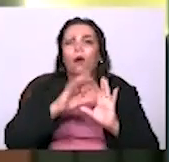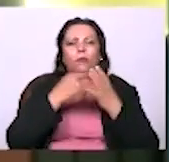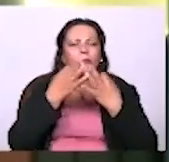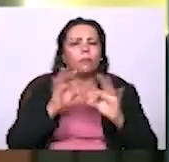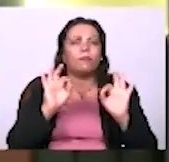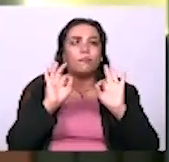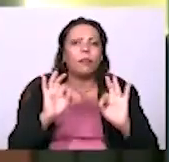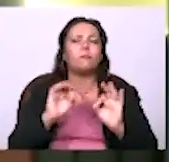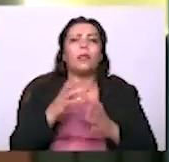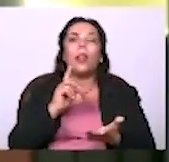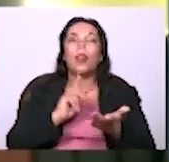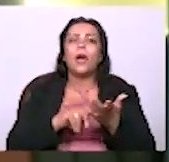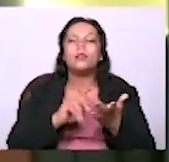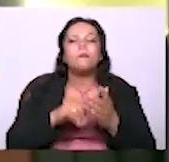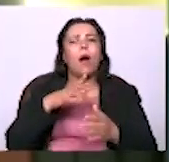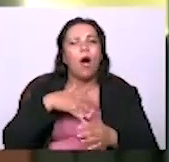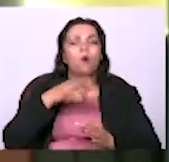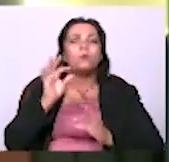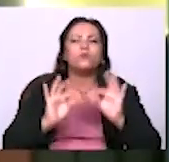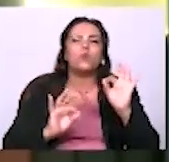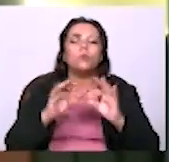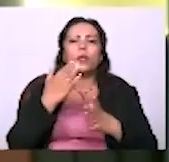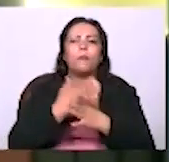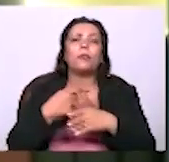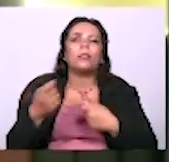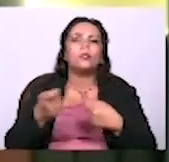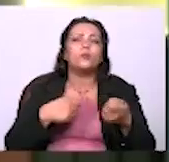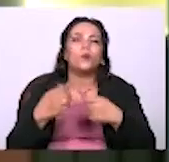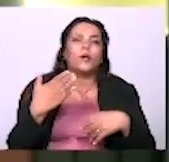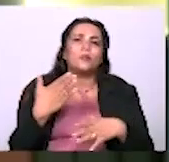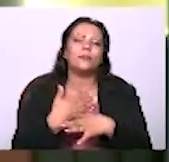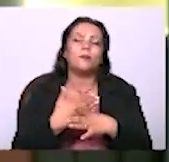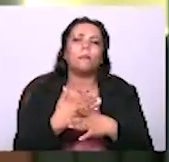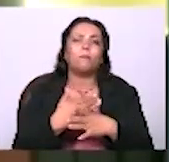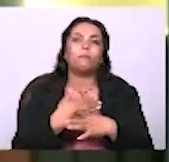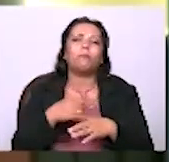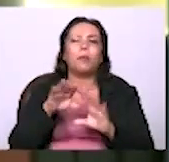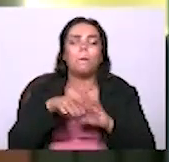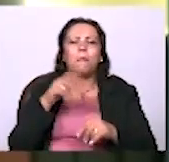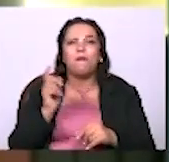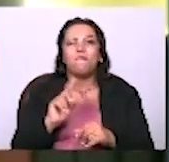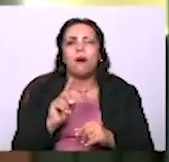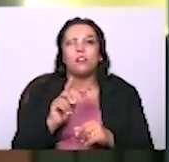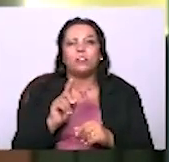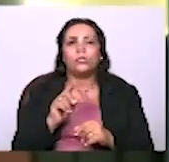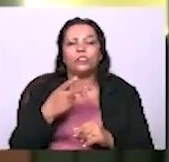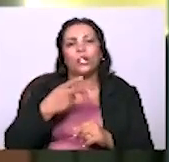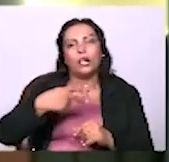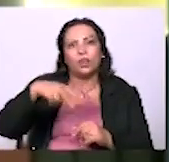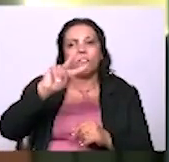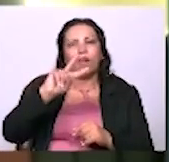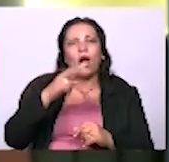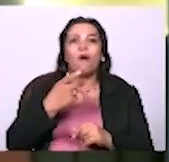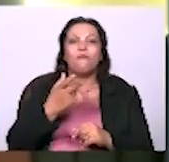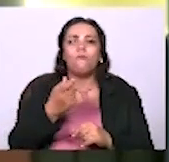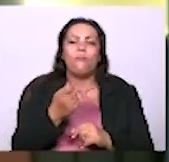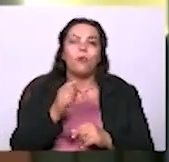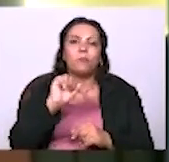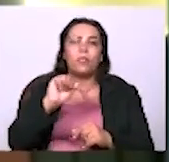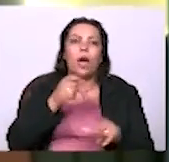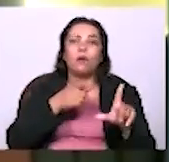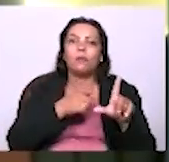الجماعي اعتقد برض ان هي محتاجه تضبط الاسواق بحيث لا تصبح ارتفاع اسعار المنتجات